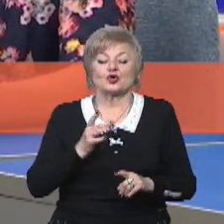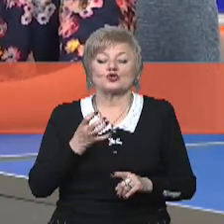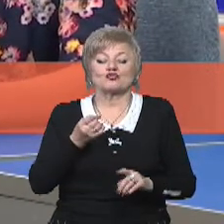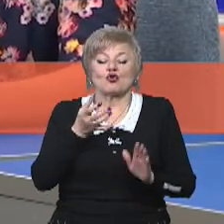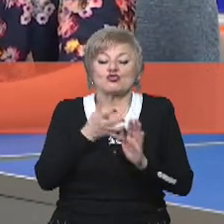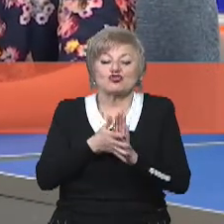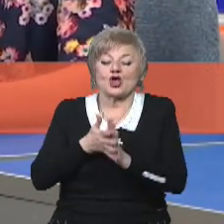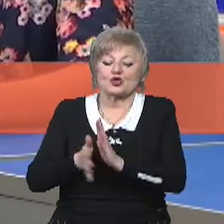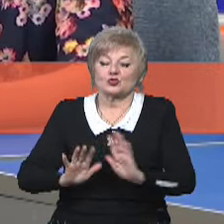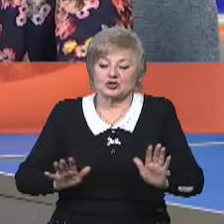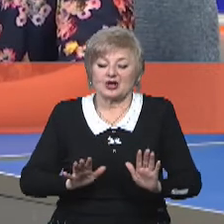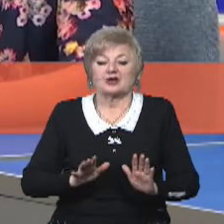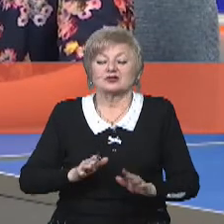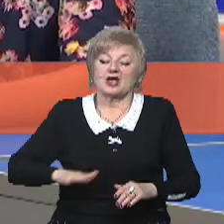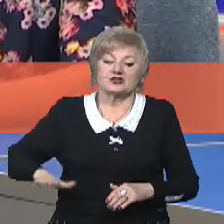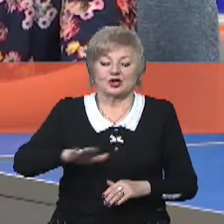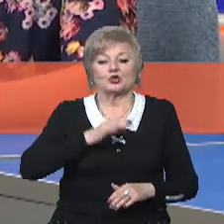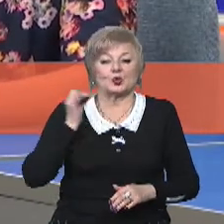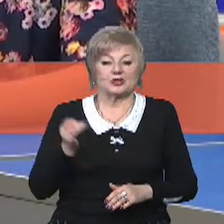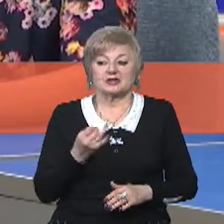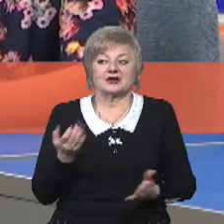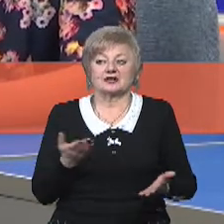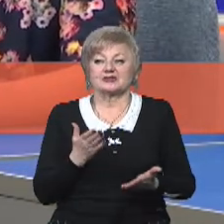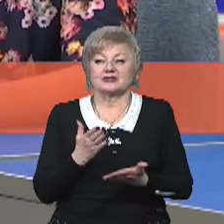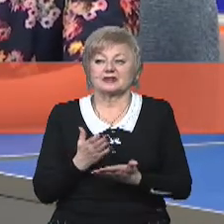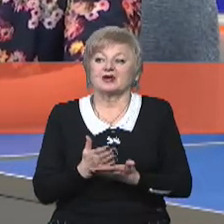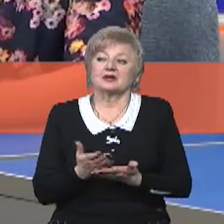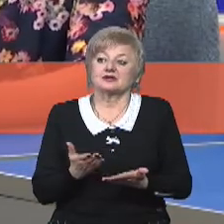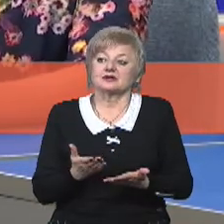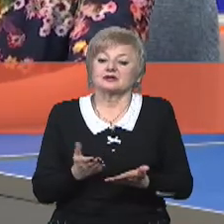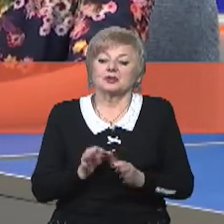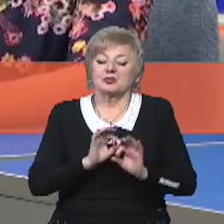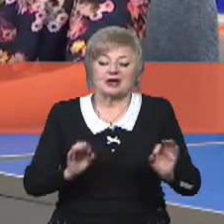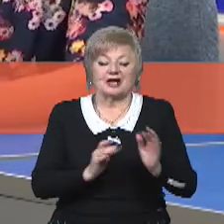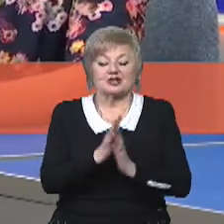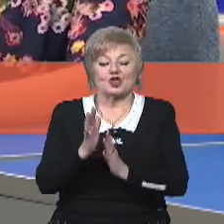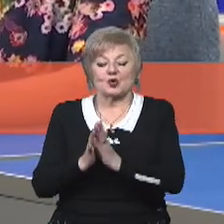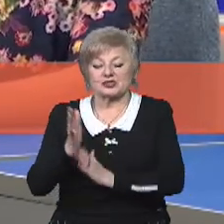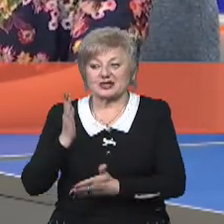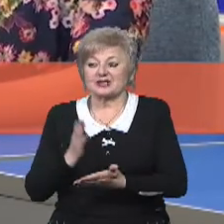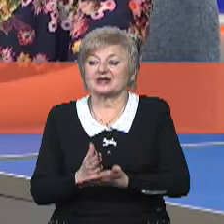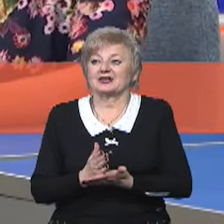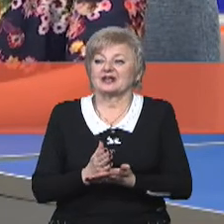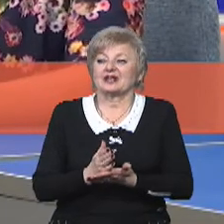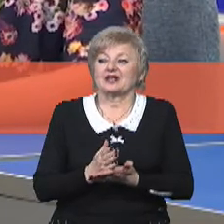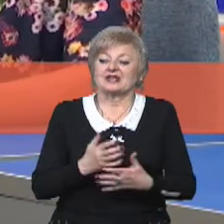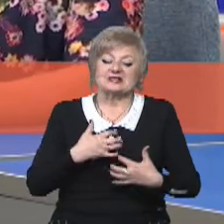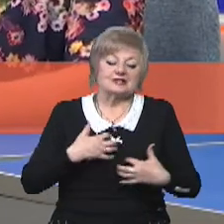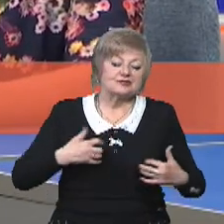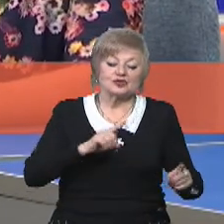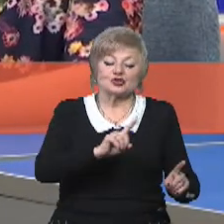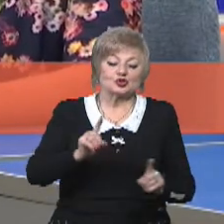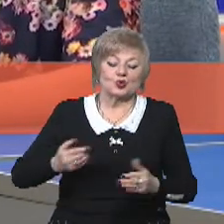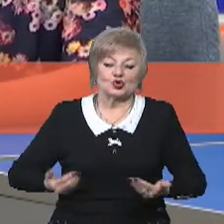і клаптик території, там дуже збережена, дуже прекрасна рослинність, і всі ці тваринки, які там